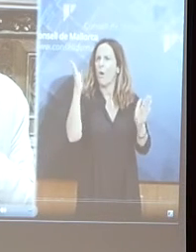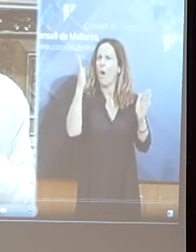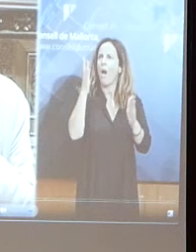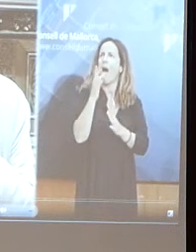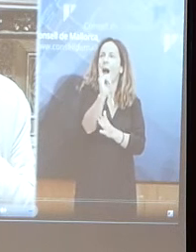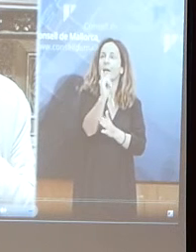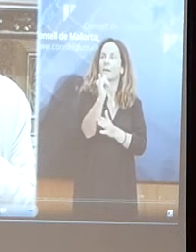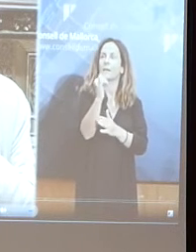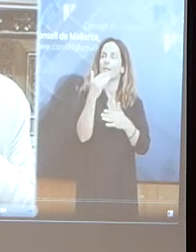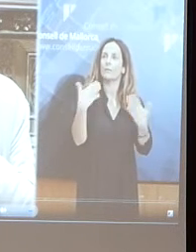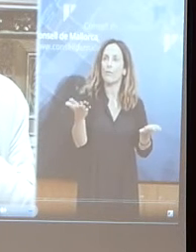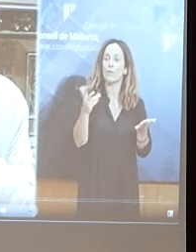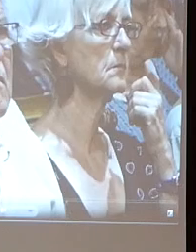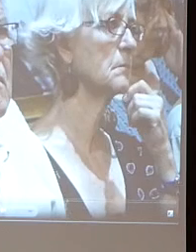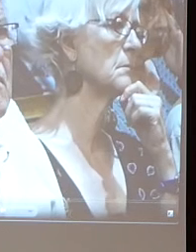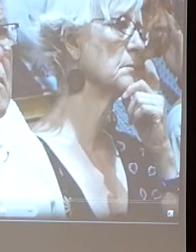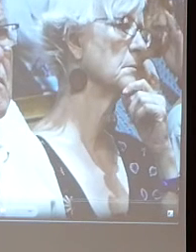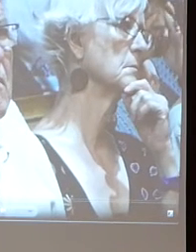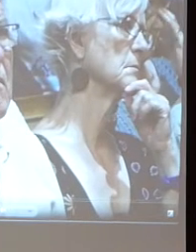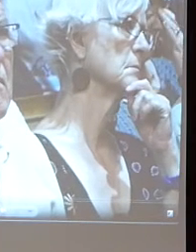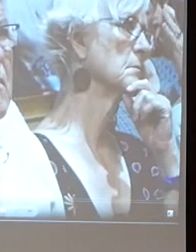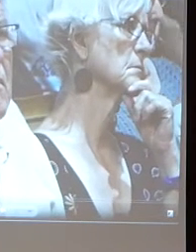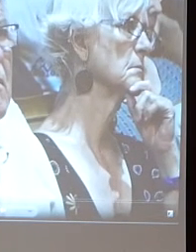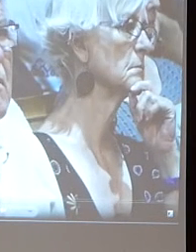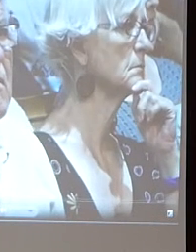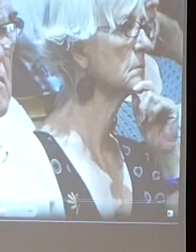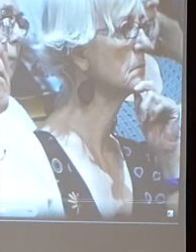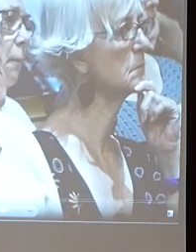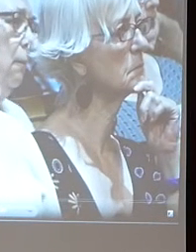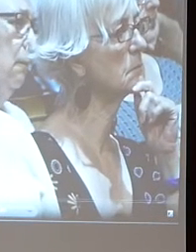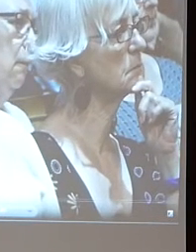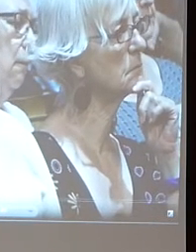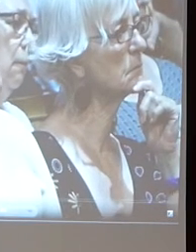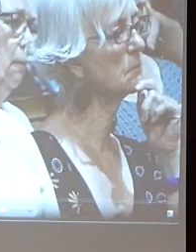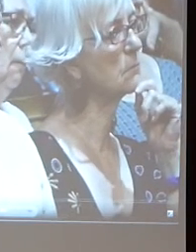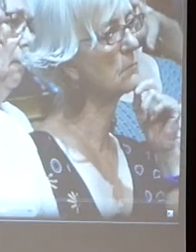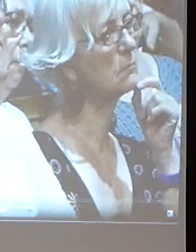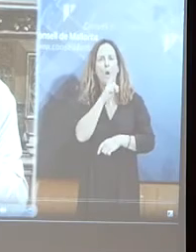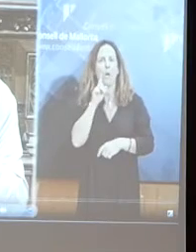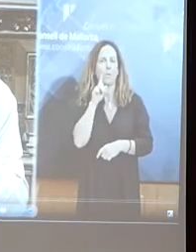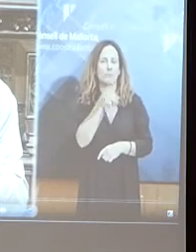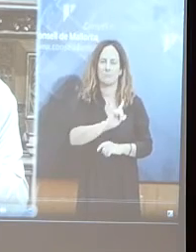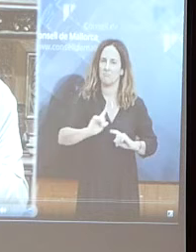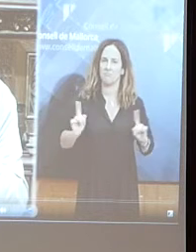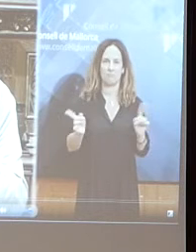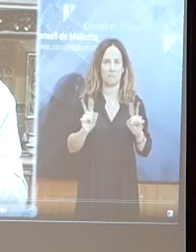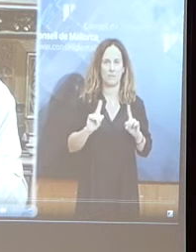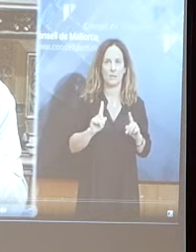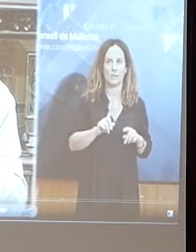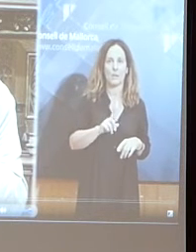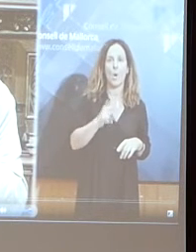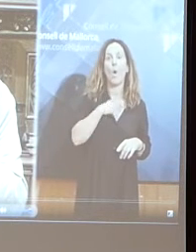Del context polític. Això és essencial. Espanya no és pobra. El seu producte intern brut per capita ja